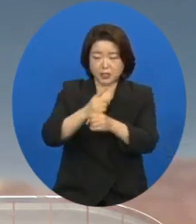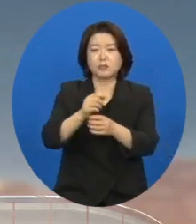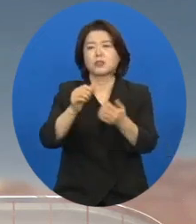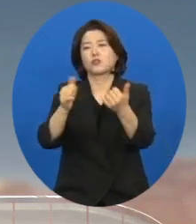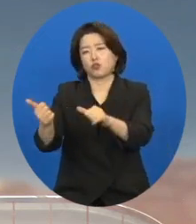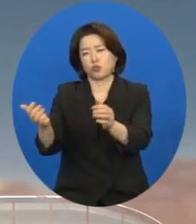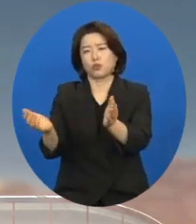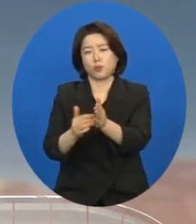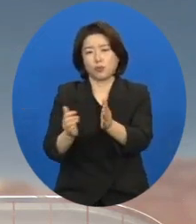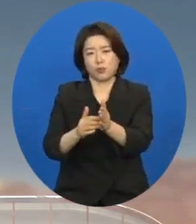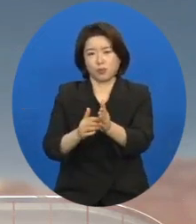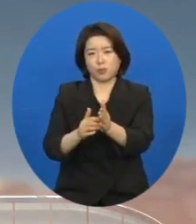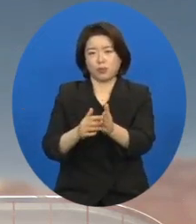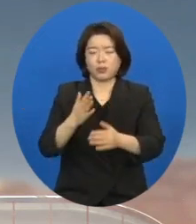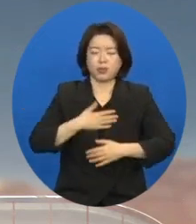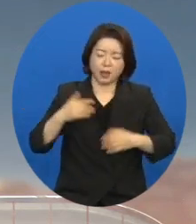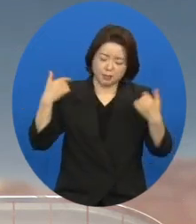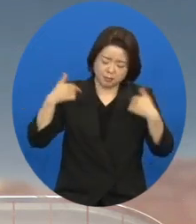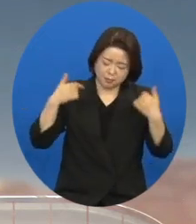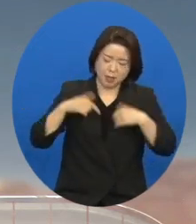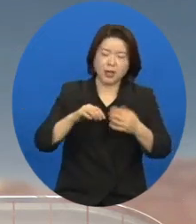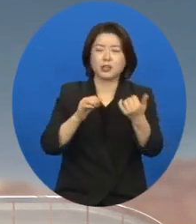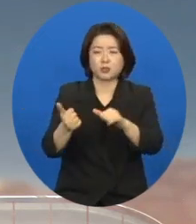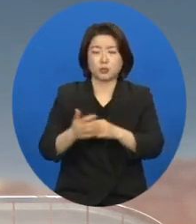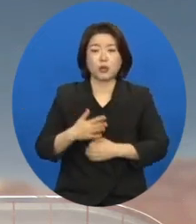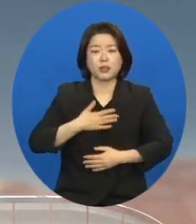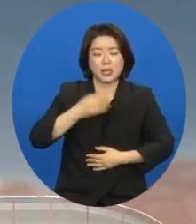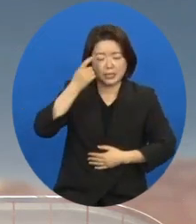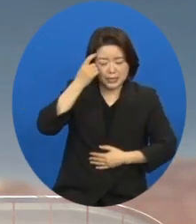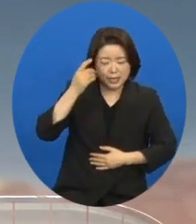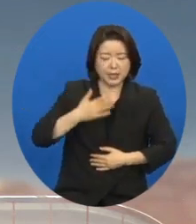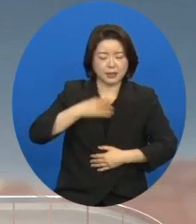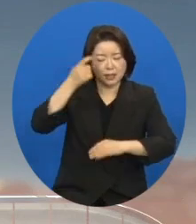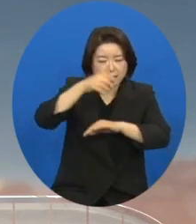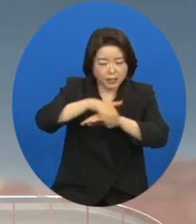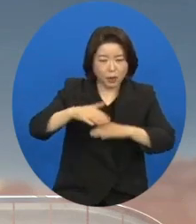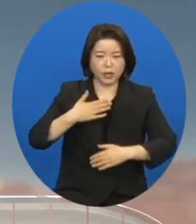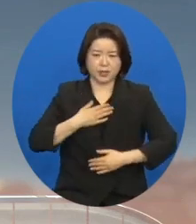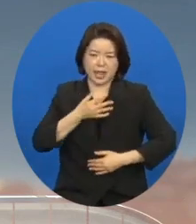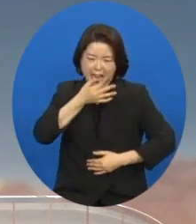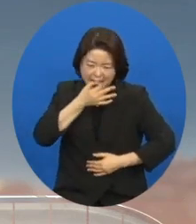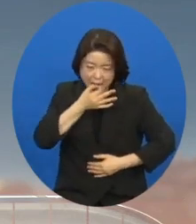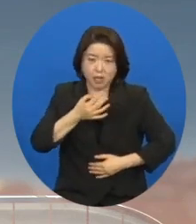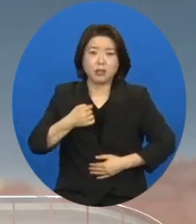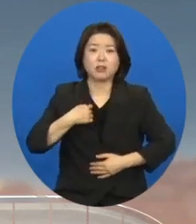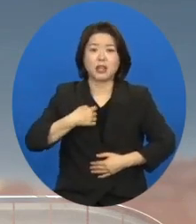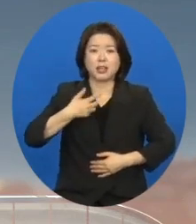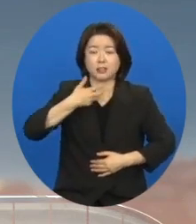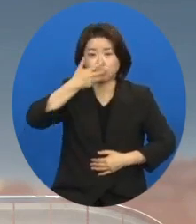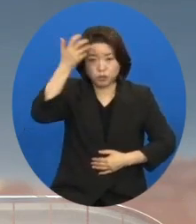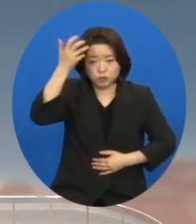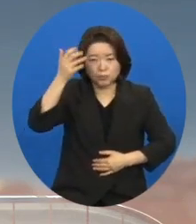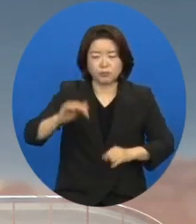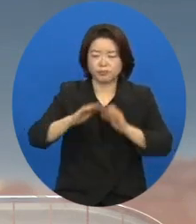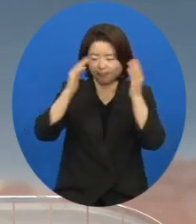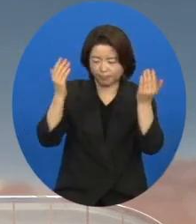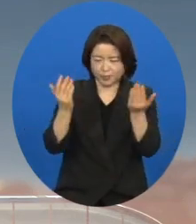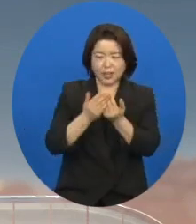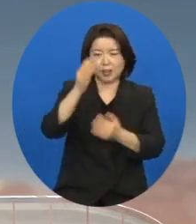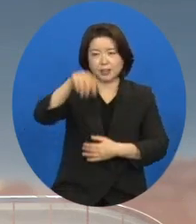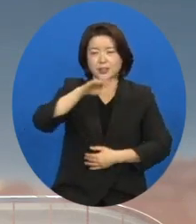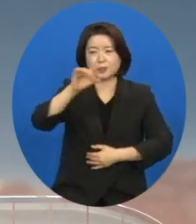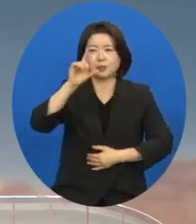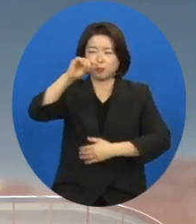저는 날마다 죽습니다. 내 생각, 내 계획, 내 야망 다 십자가에 못